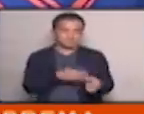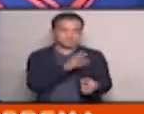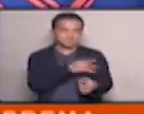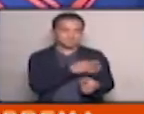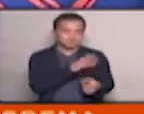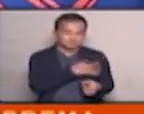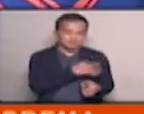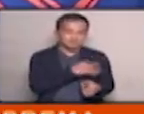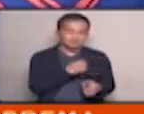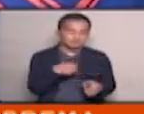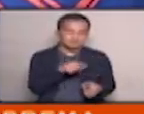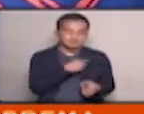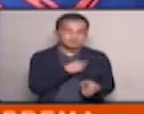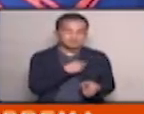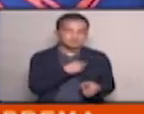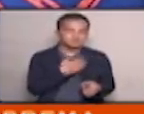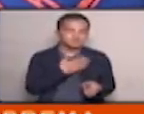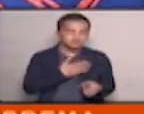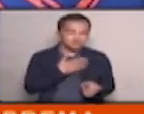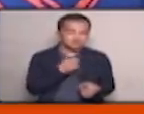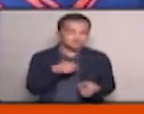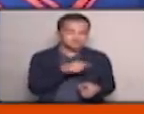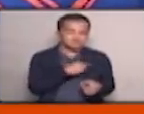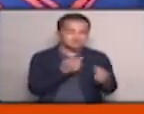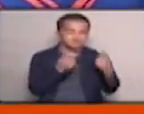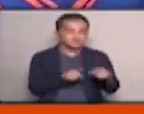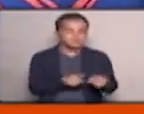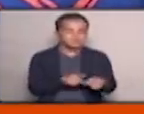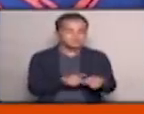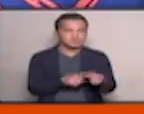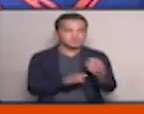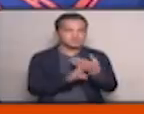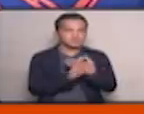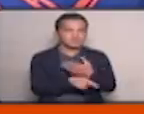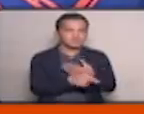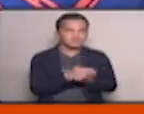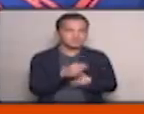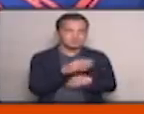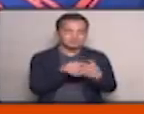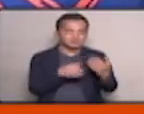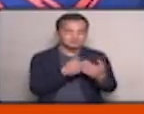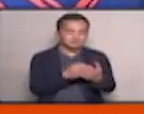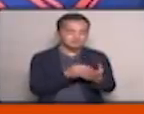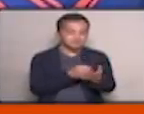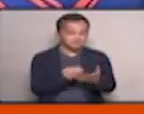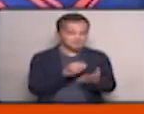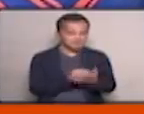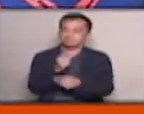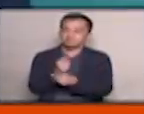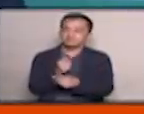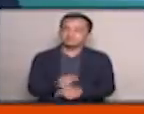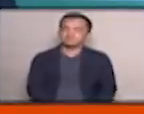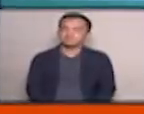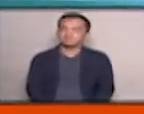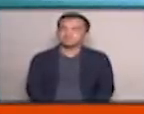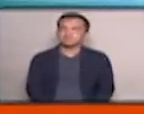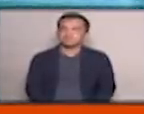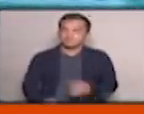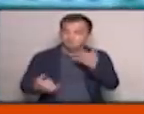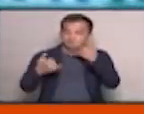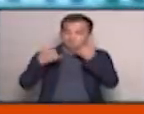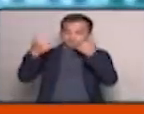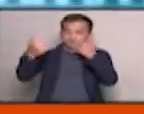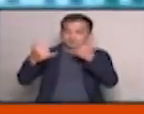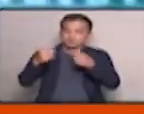po kami. Ang gusto na lang po sana namin mangyari is ma-refund na lang po sana lahat ng nagastos namin. Tama lang po. Nasa linyang telepono